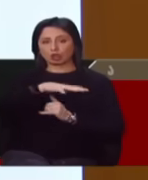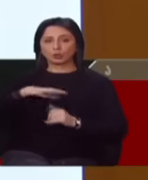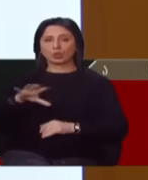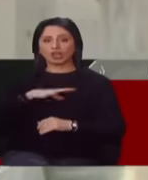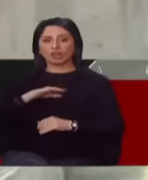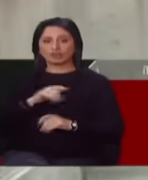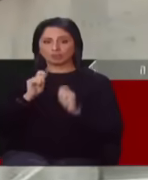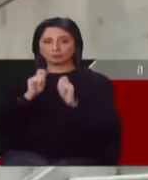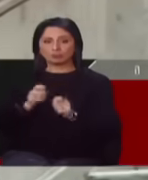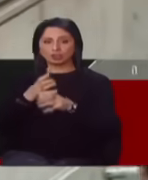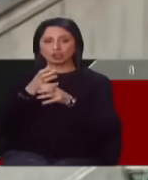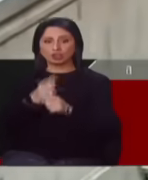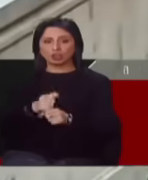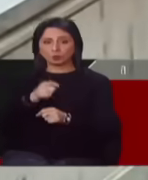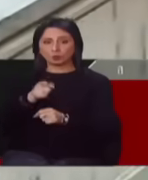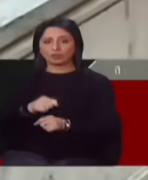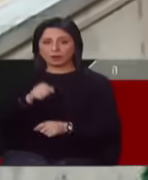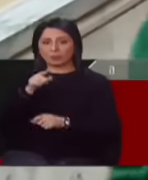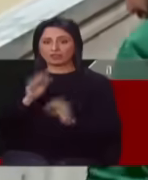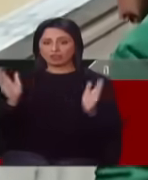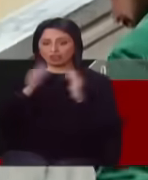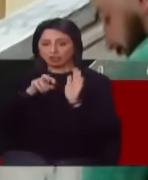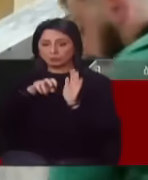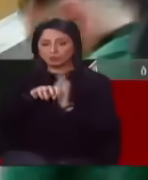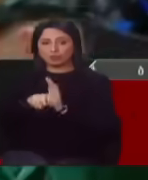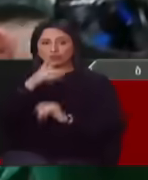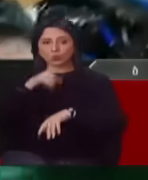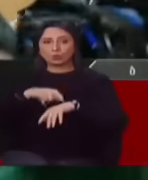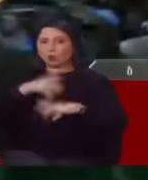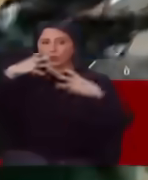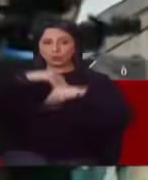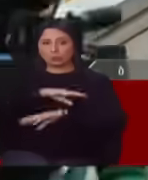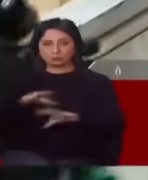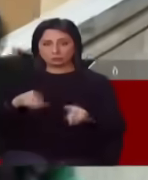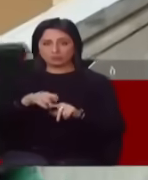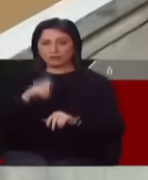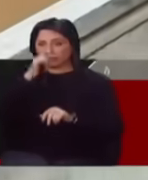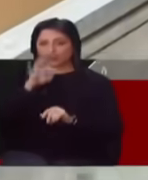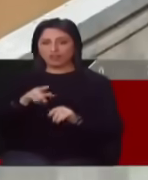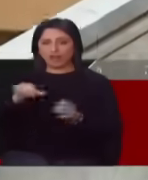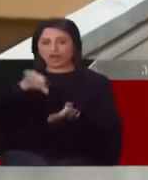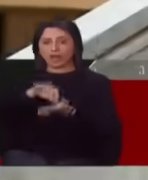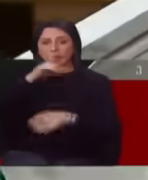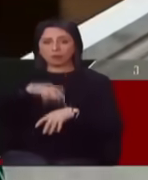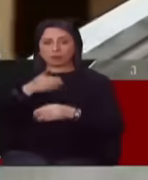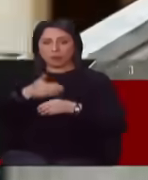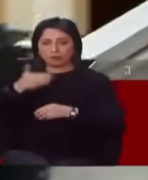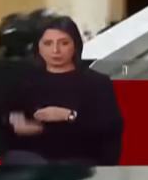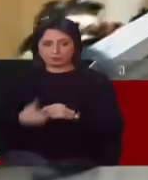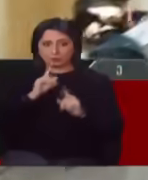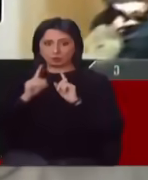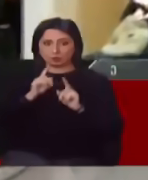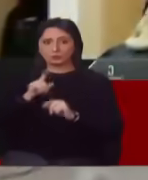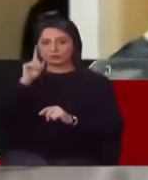იყო დაწესებული შეზღუდები, მათ შენობაში შესვლა დროულად ვერ შეძლეს და შესაბამისად ვერ გამოცხადეს დროულად კომიტეტის